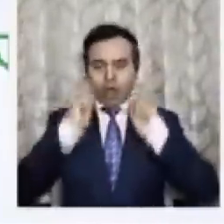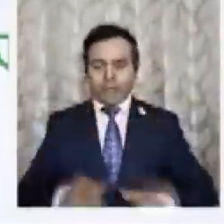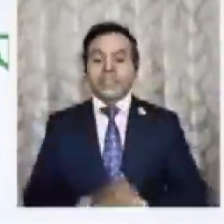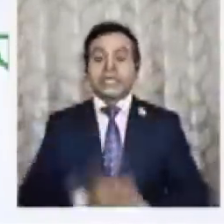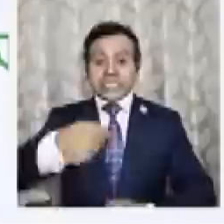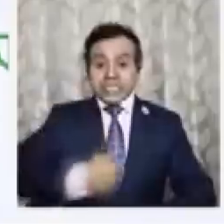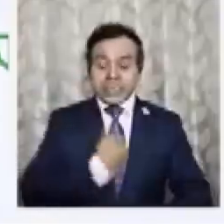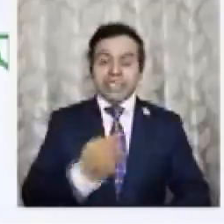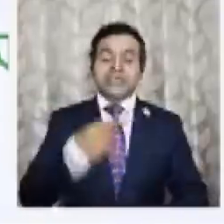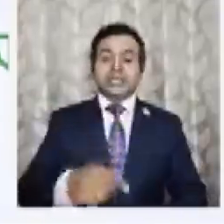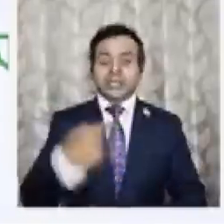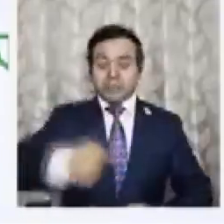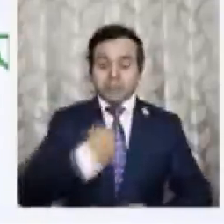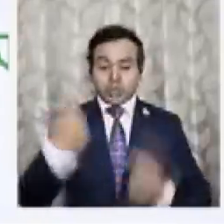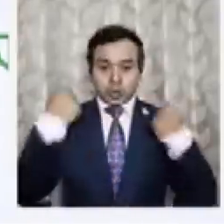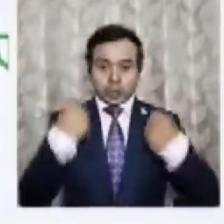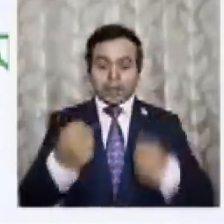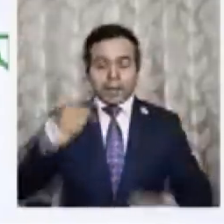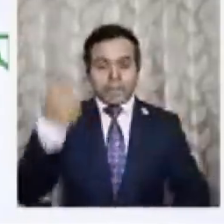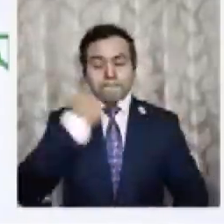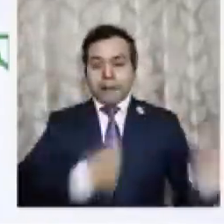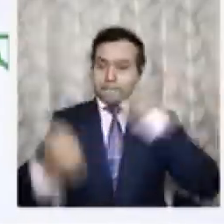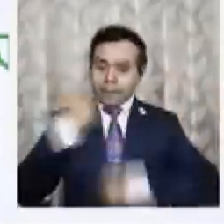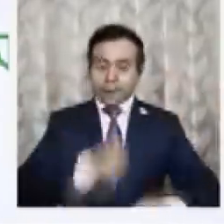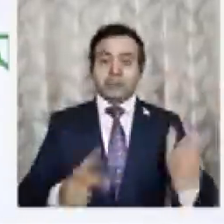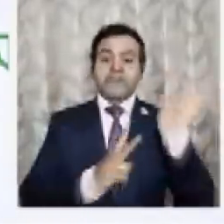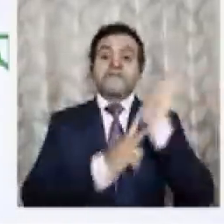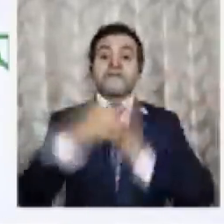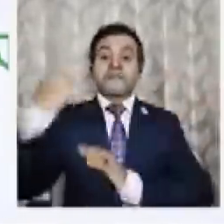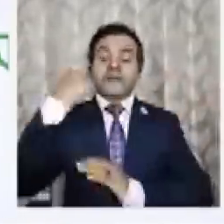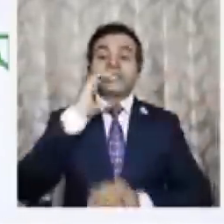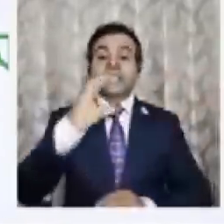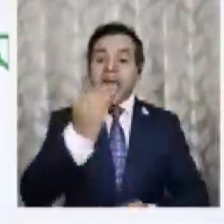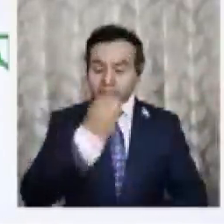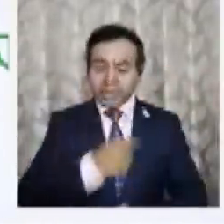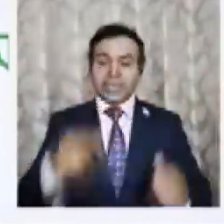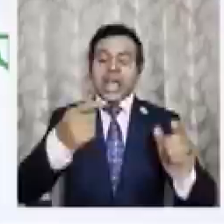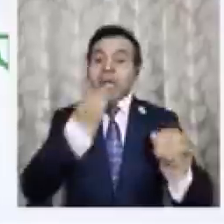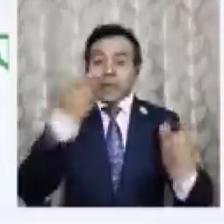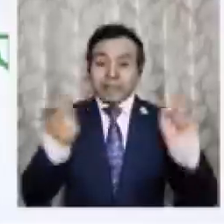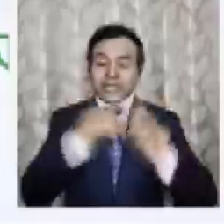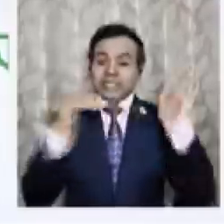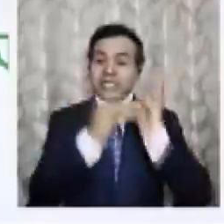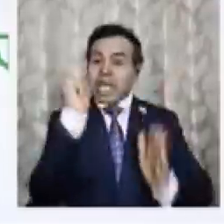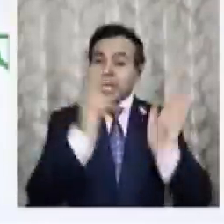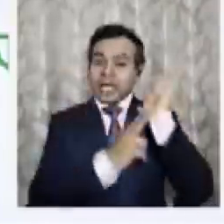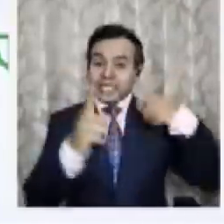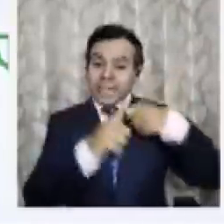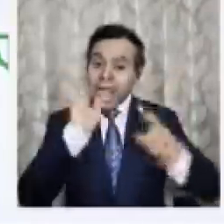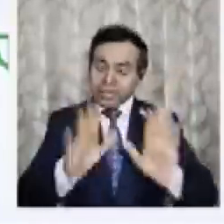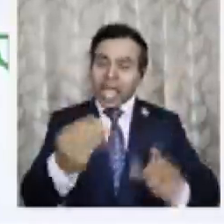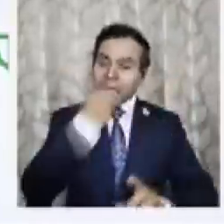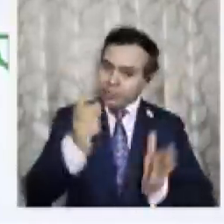নিজের রোগ প্রতিরোধ ক্ষমতা বাড়ানোর জন্য নিয়মিতভাবে ব্যায়াম করবেন, পুষ্টিকর খাবার খাবেন, গর্ভবতী